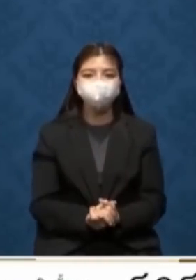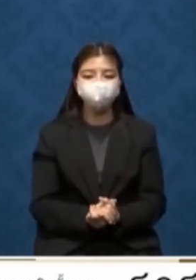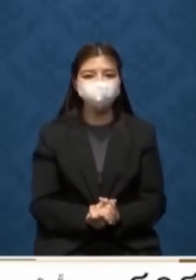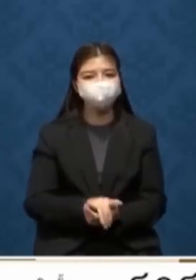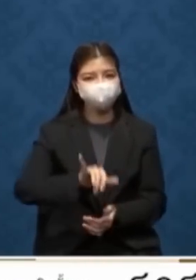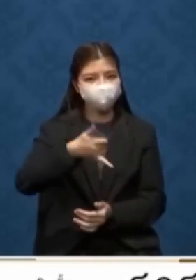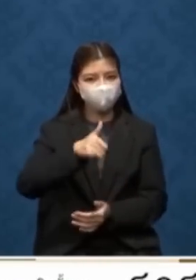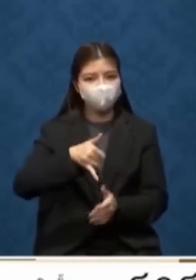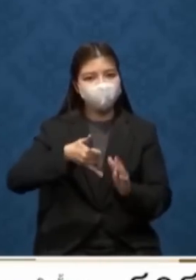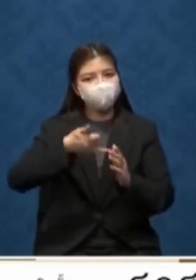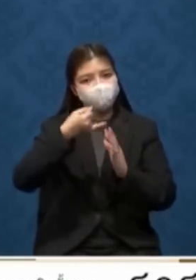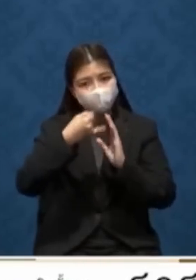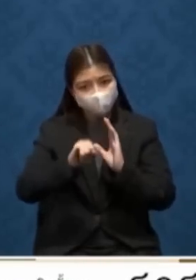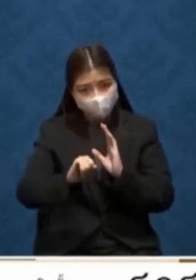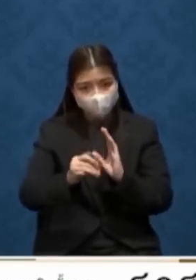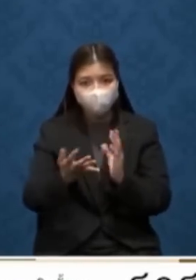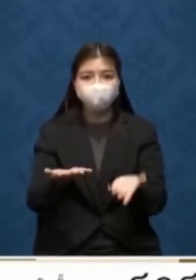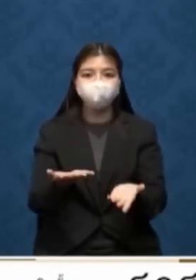ไป